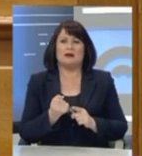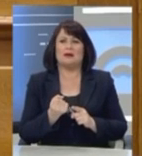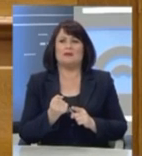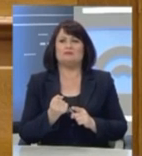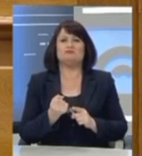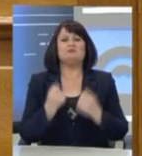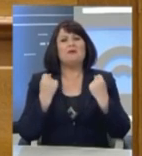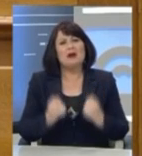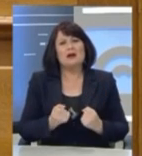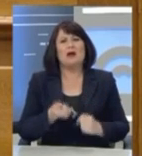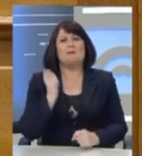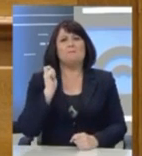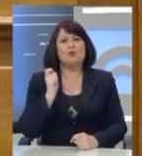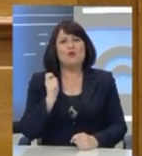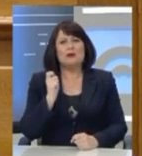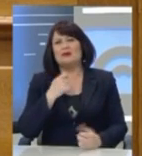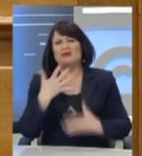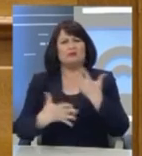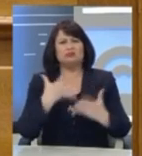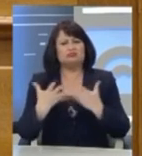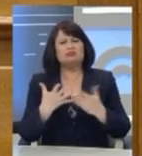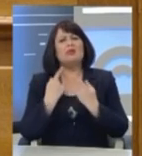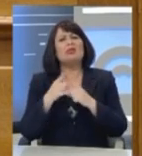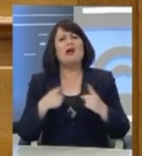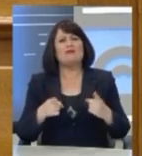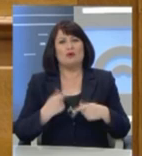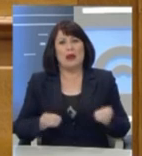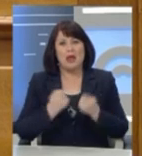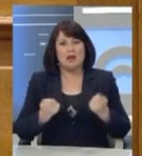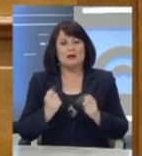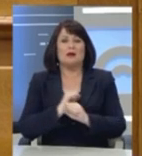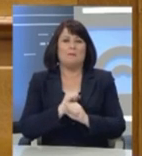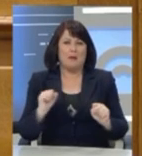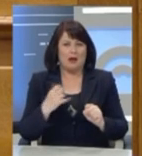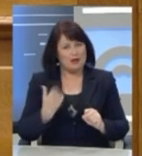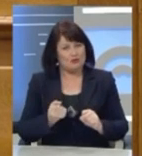έντονης πολιτικής αναταραχής και αποσταθεροποίησης.